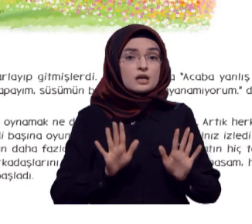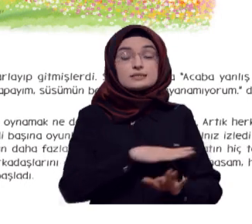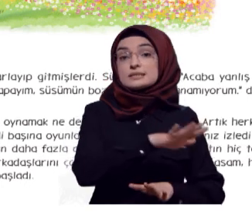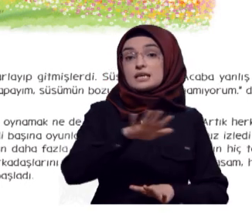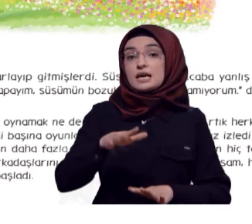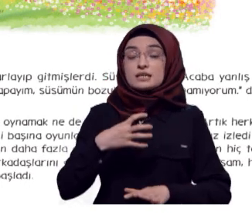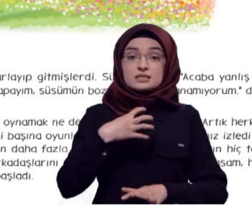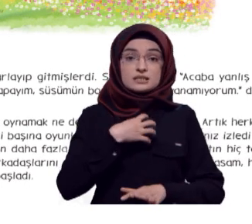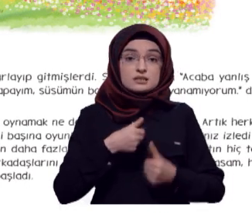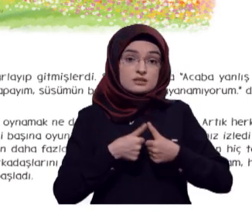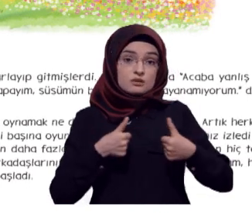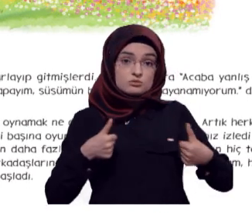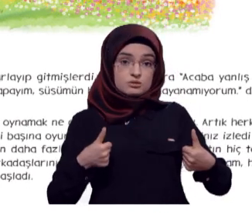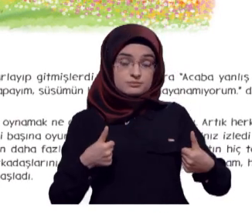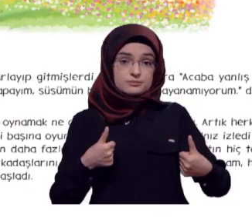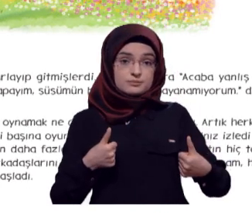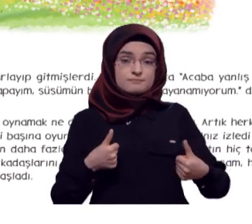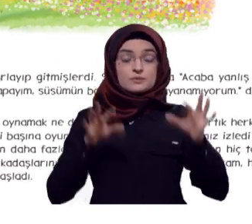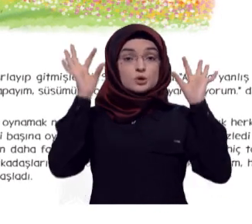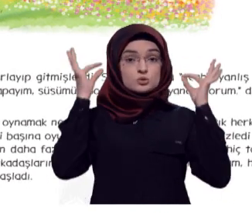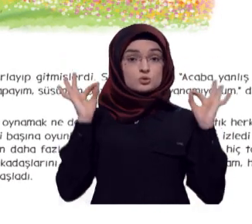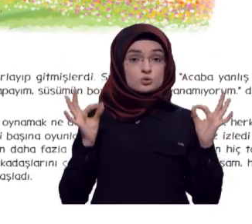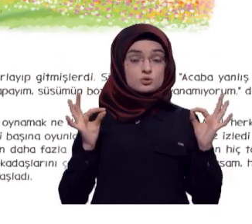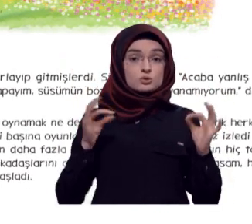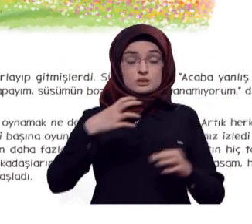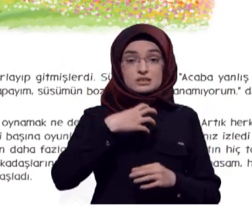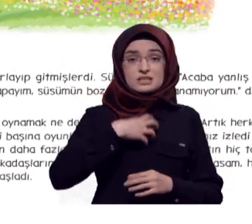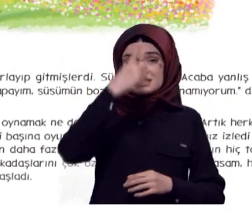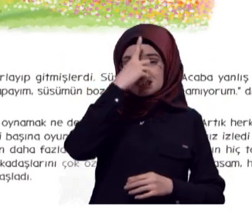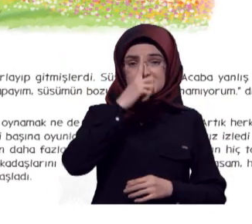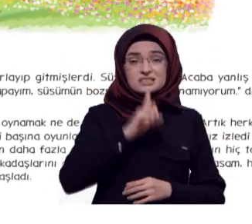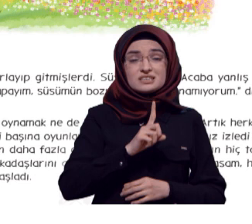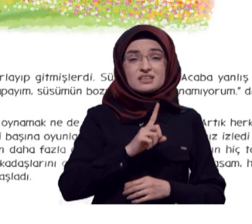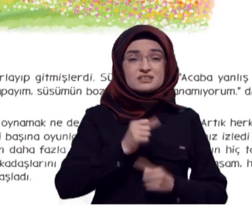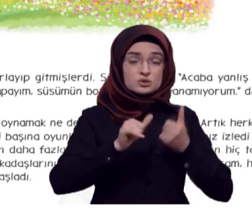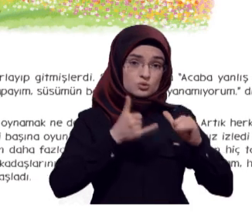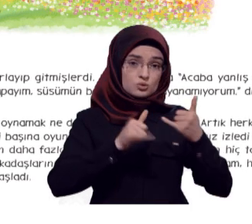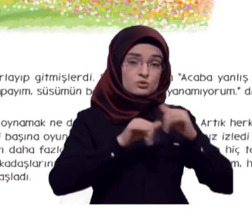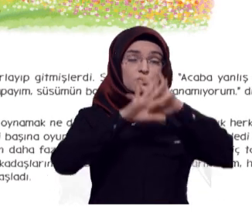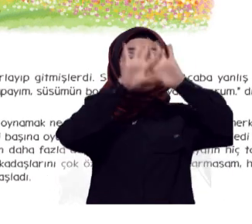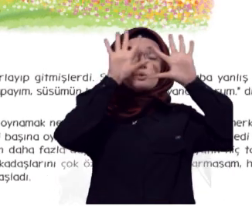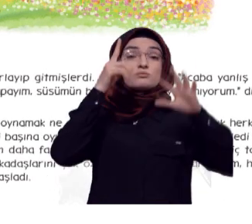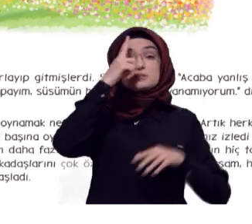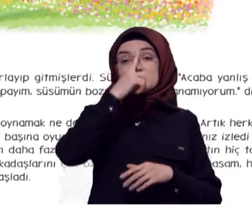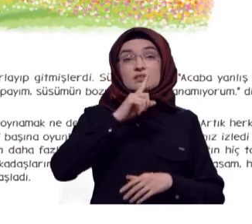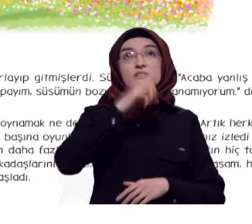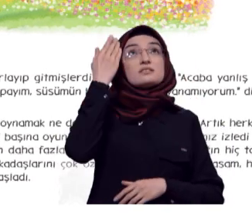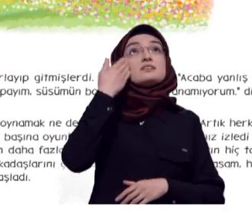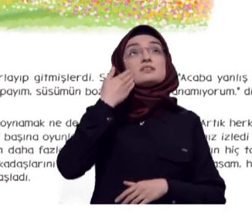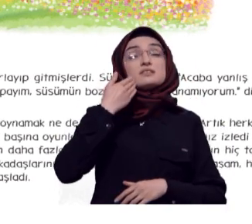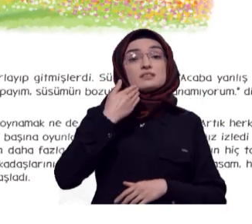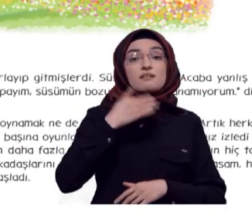herkes kendisinden uzak duruyordu. Süslü kendi başına oyunlar oynadı, gökyüzünü yalnız izledi